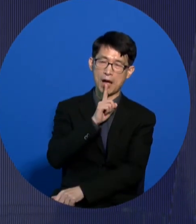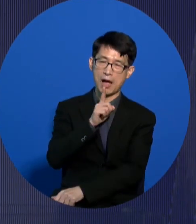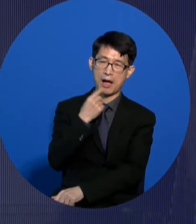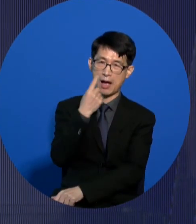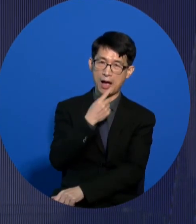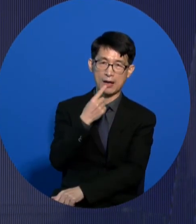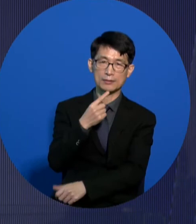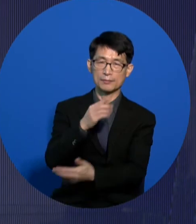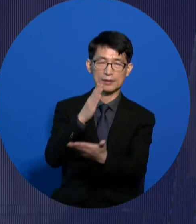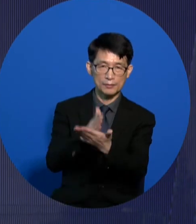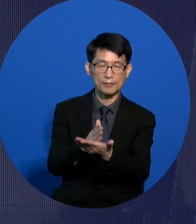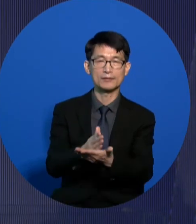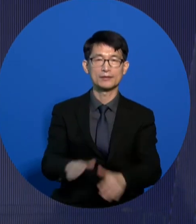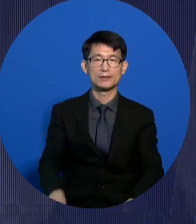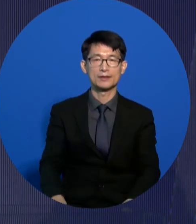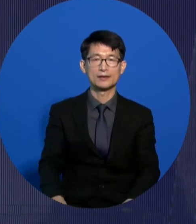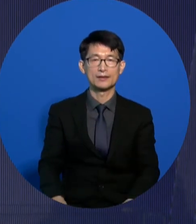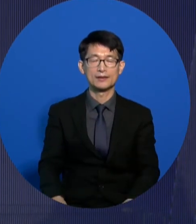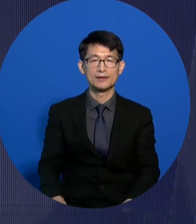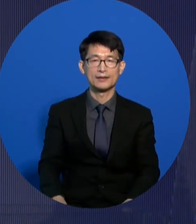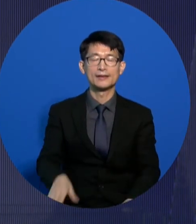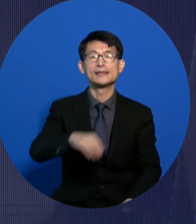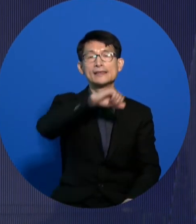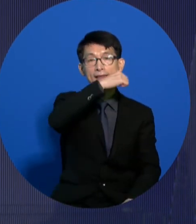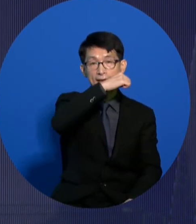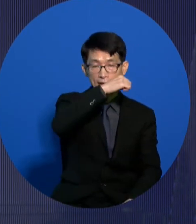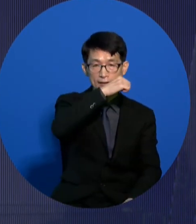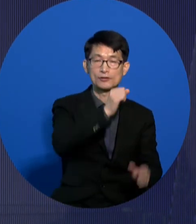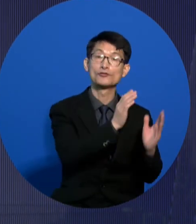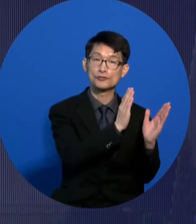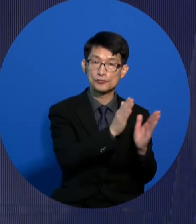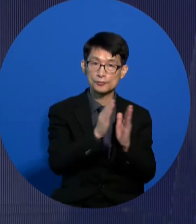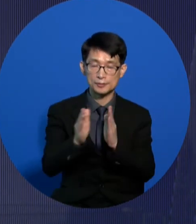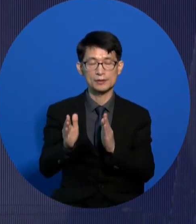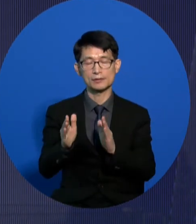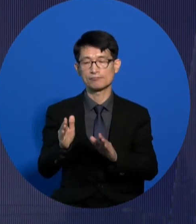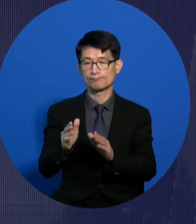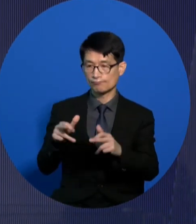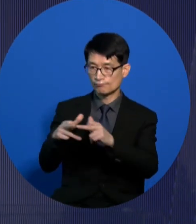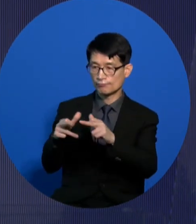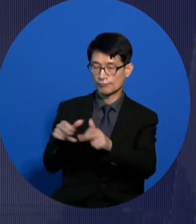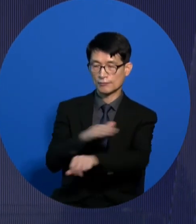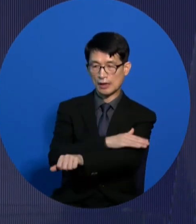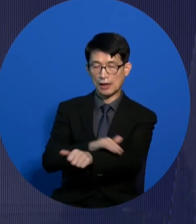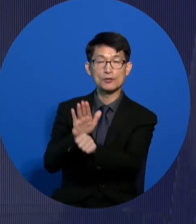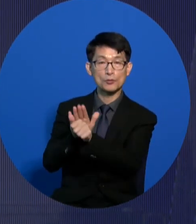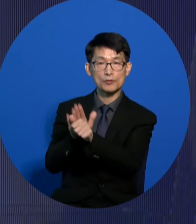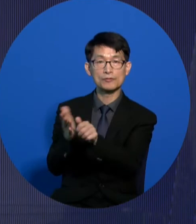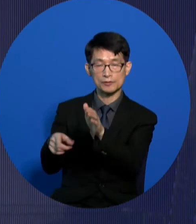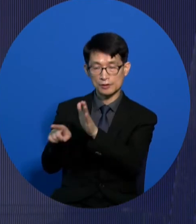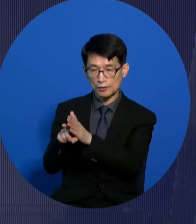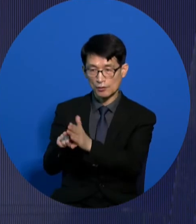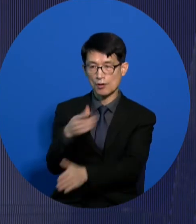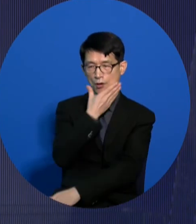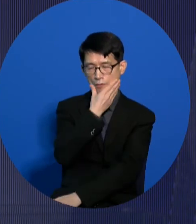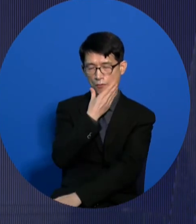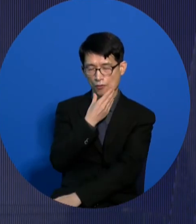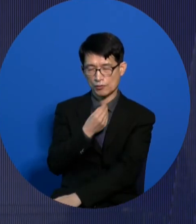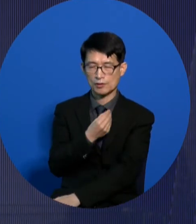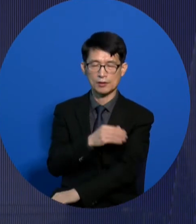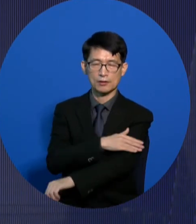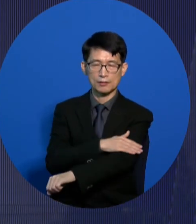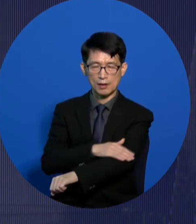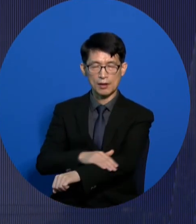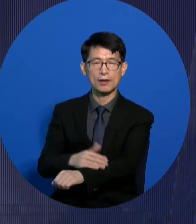예산이 같이 동반되는 그런 정책들로 앞으로 대한민국이 이 장애인 복지가